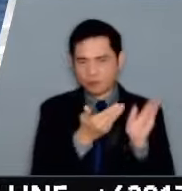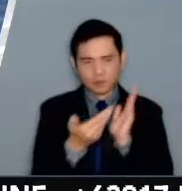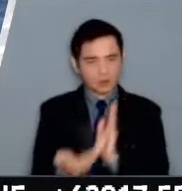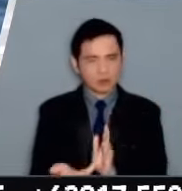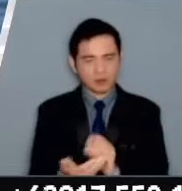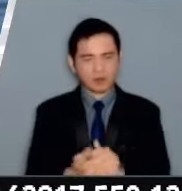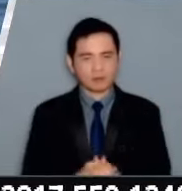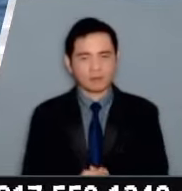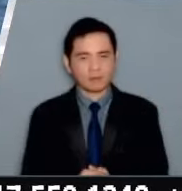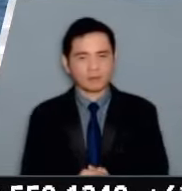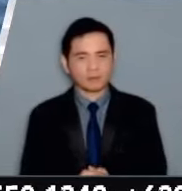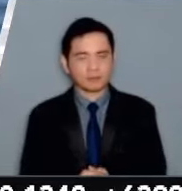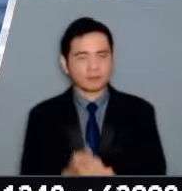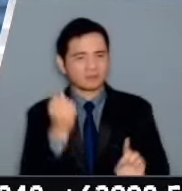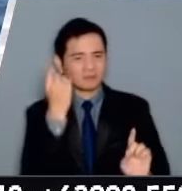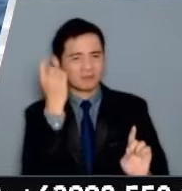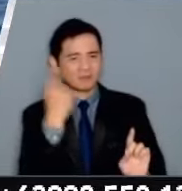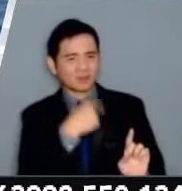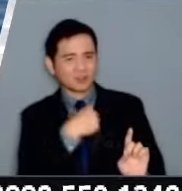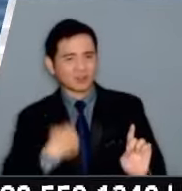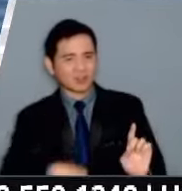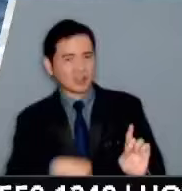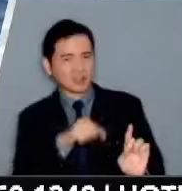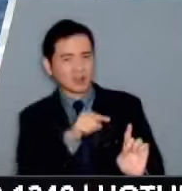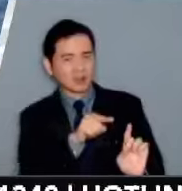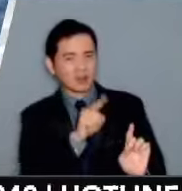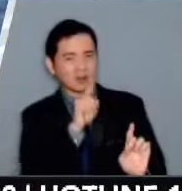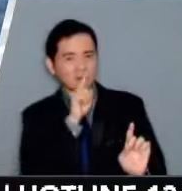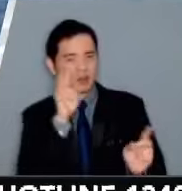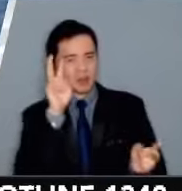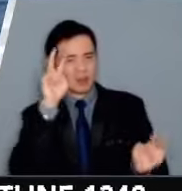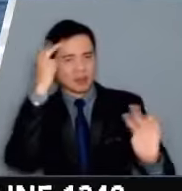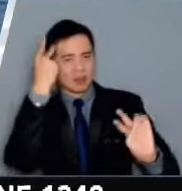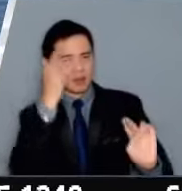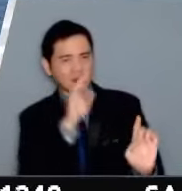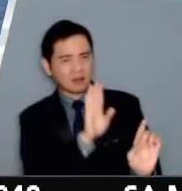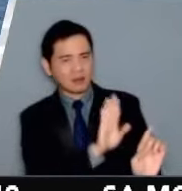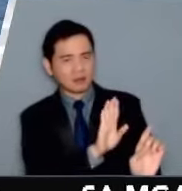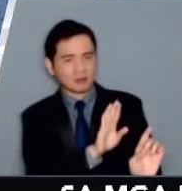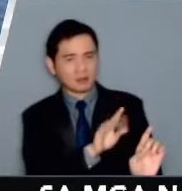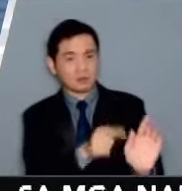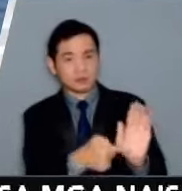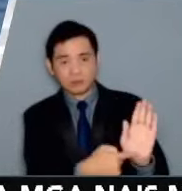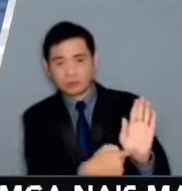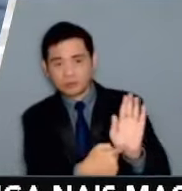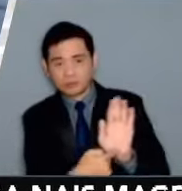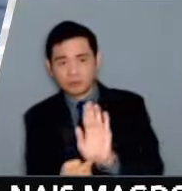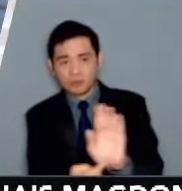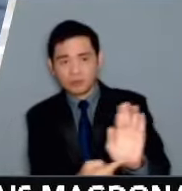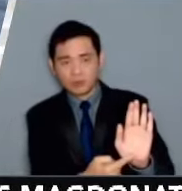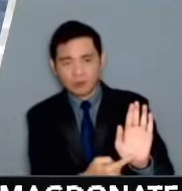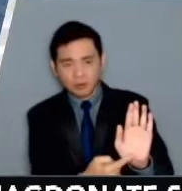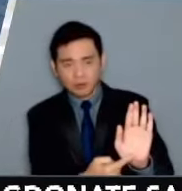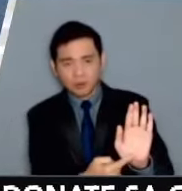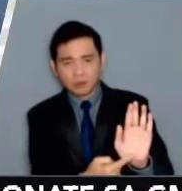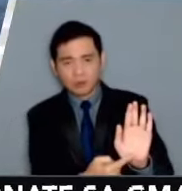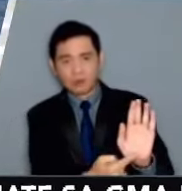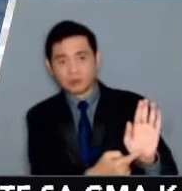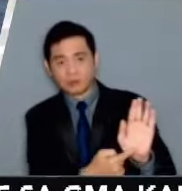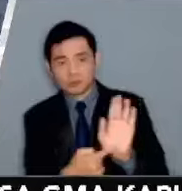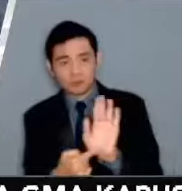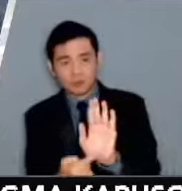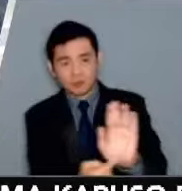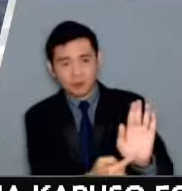ng China ang RORE mission. Imbis daw na ipakita ng China na naisantabi na ng dalawang bansa ang kanilang